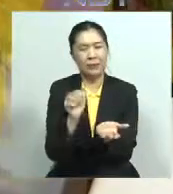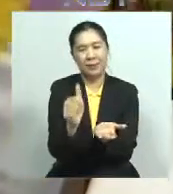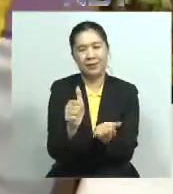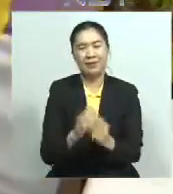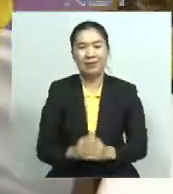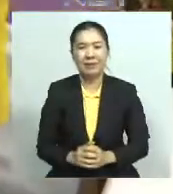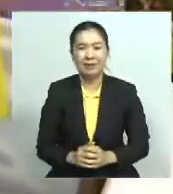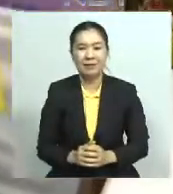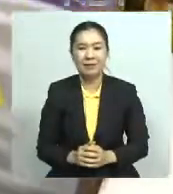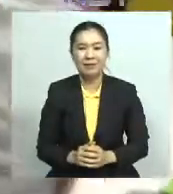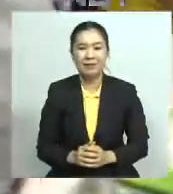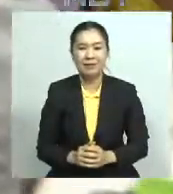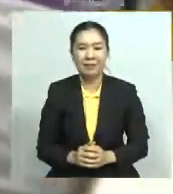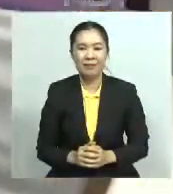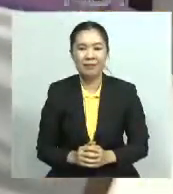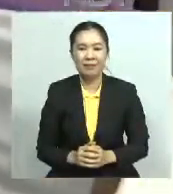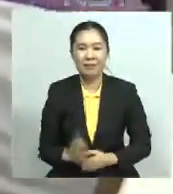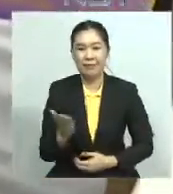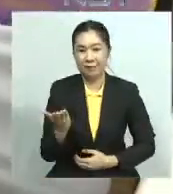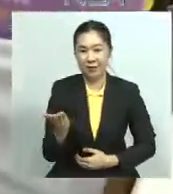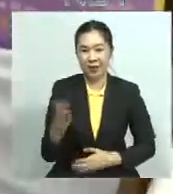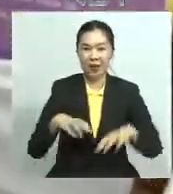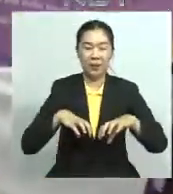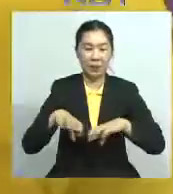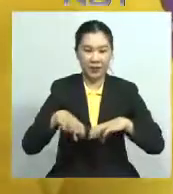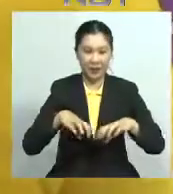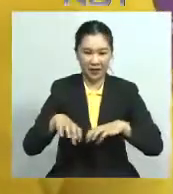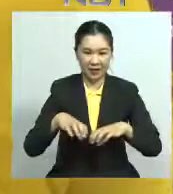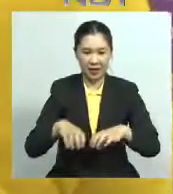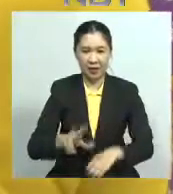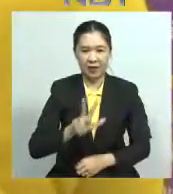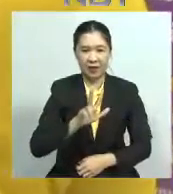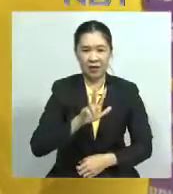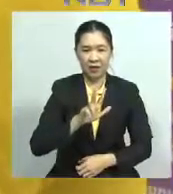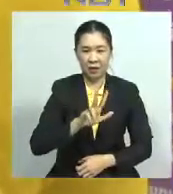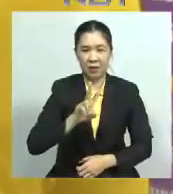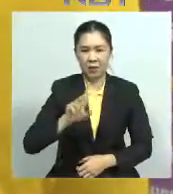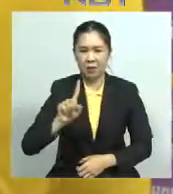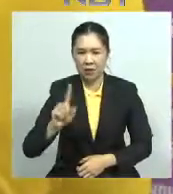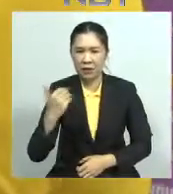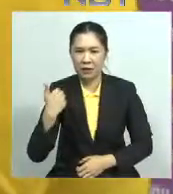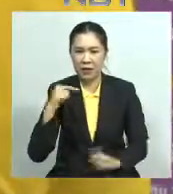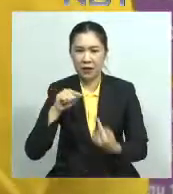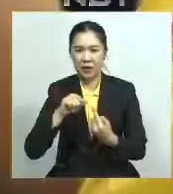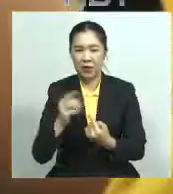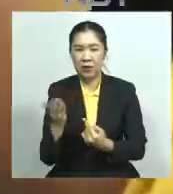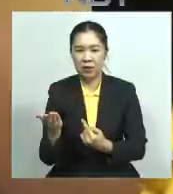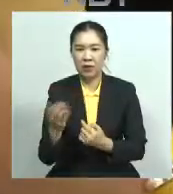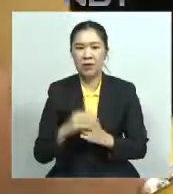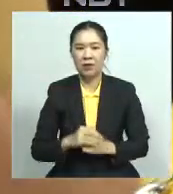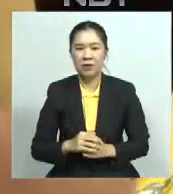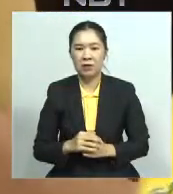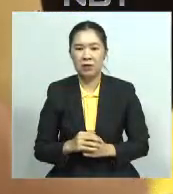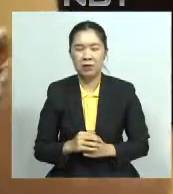พ นี่ถือว่าเป็นการจัดงาน321 นี่ถือเป็นการจัดงานลักษณะนี้